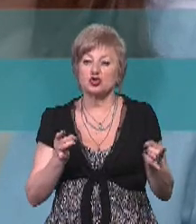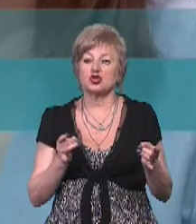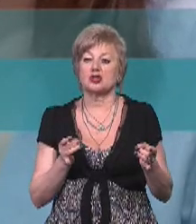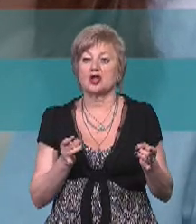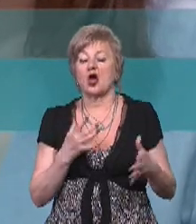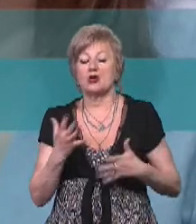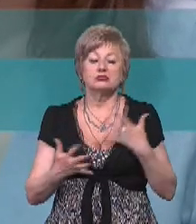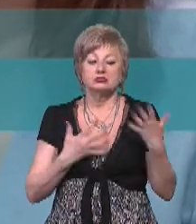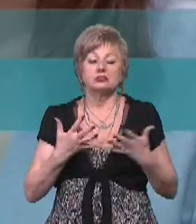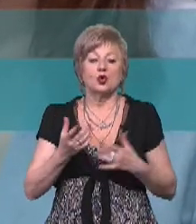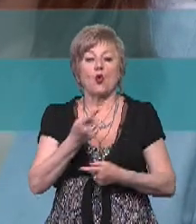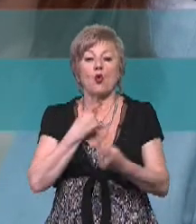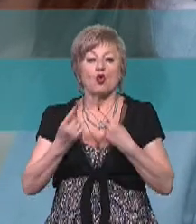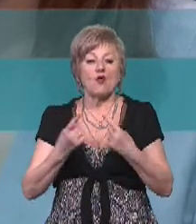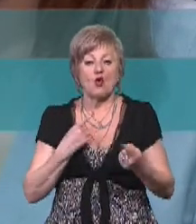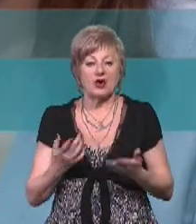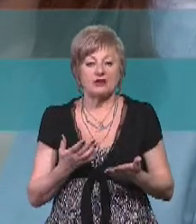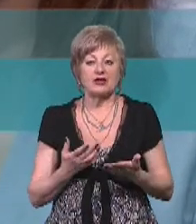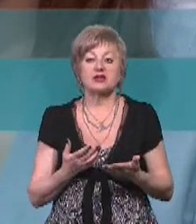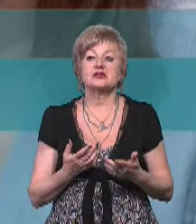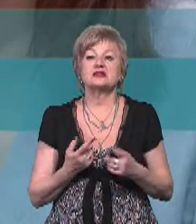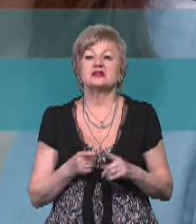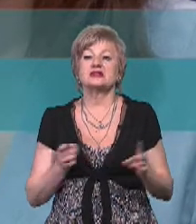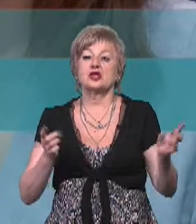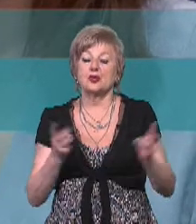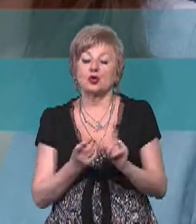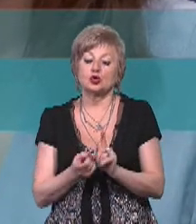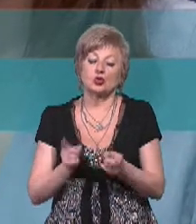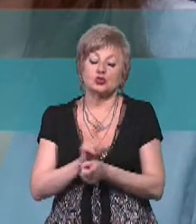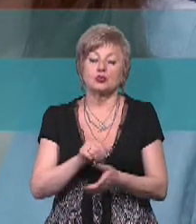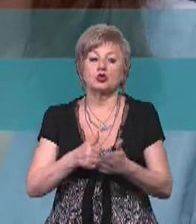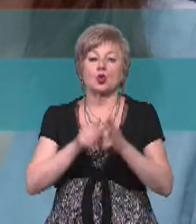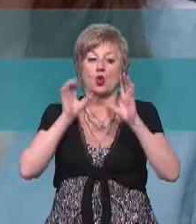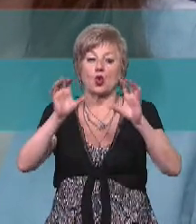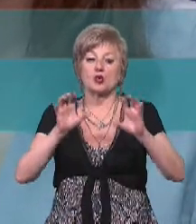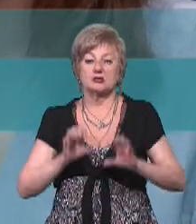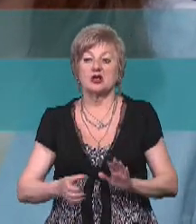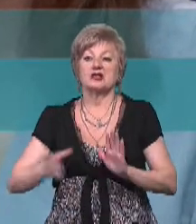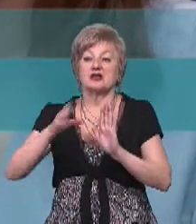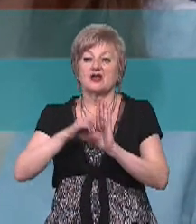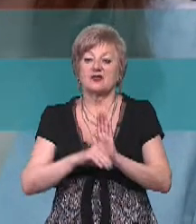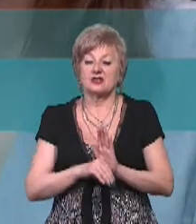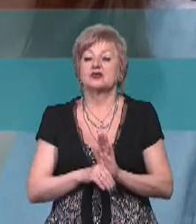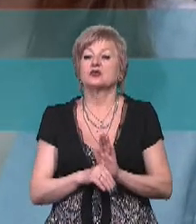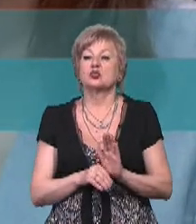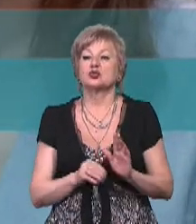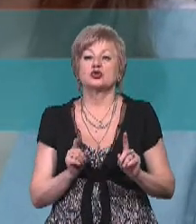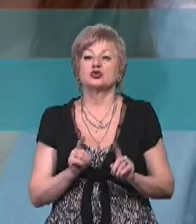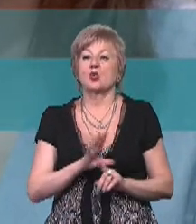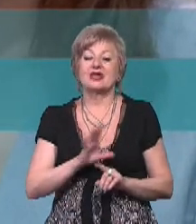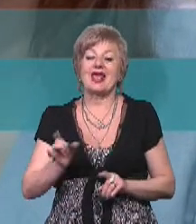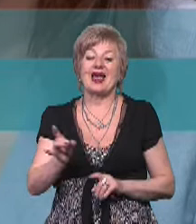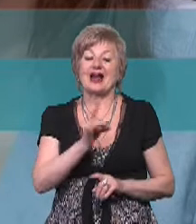гучно обговорювалася і просувалася саме необхідність змін до Конституції, ведення інститутів префектів, так, що будуть не